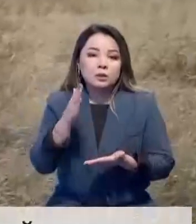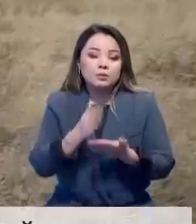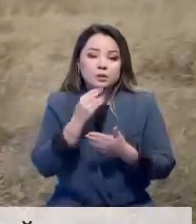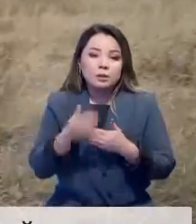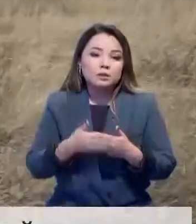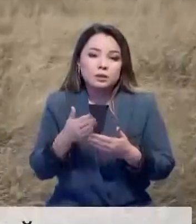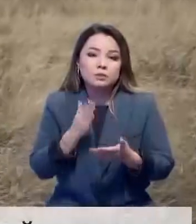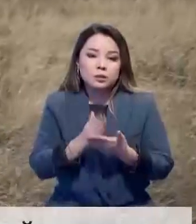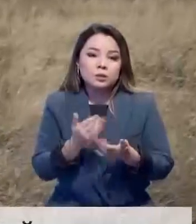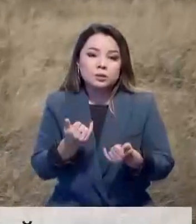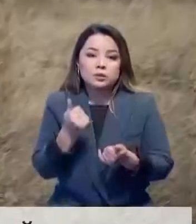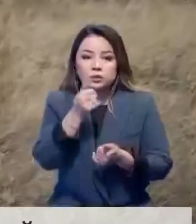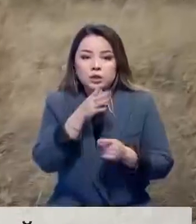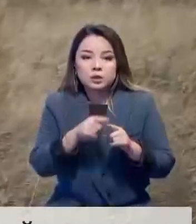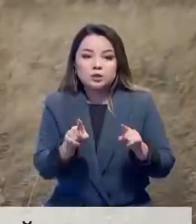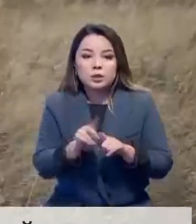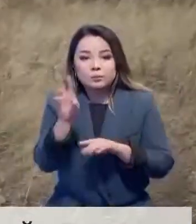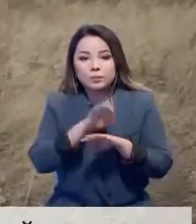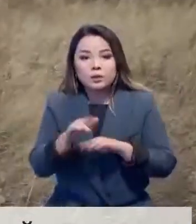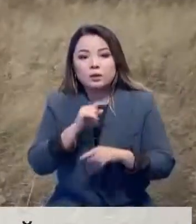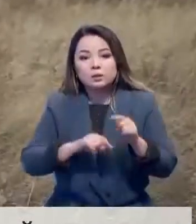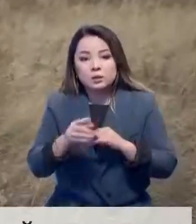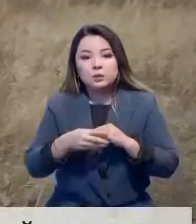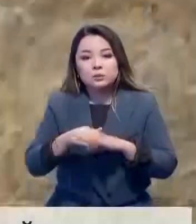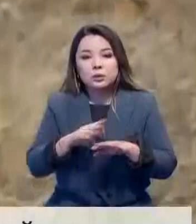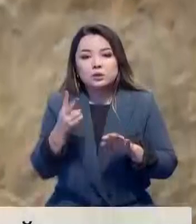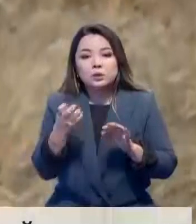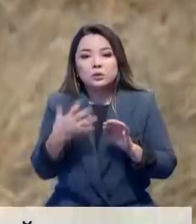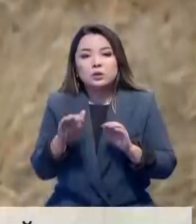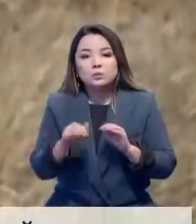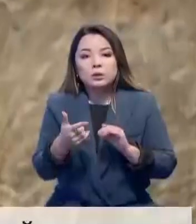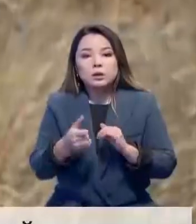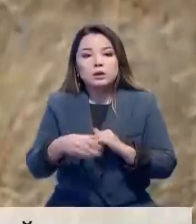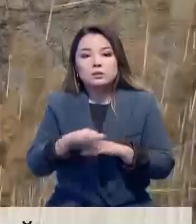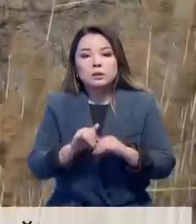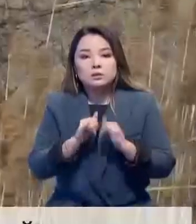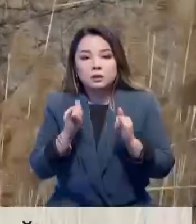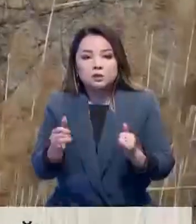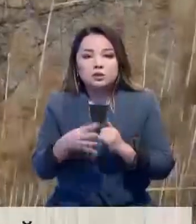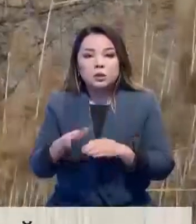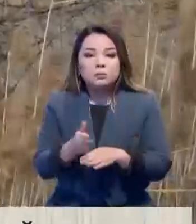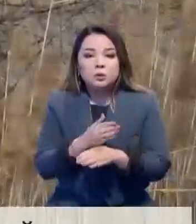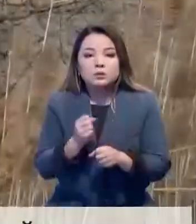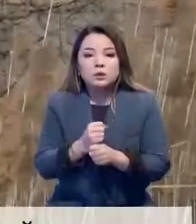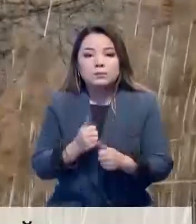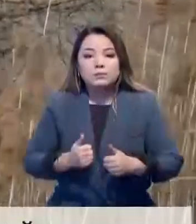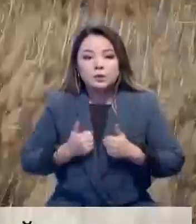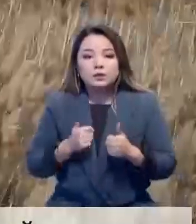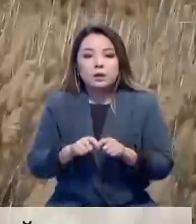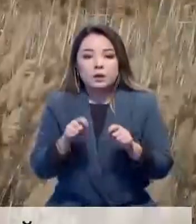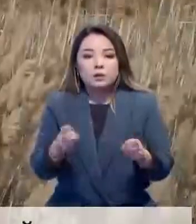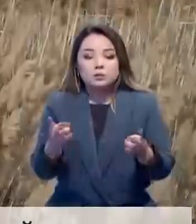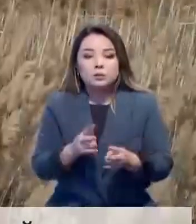жауапқа тартылған. Ал жыл ішінде мемлекетке қайтарылған жер көлемі 250 мың гектарға жетті. Бұдан былай жерді бөліп беру барынша ашық